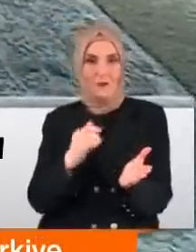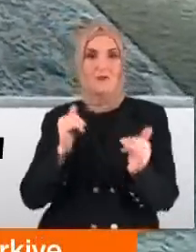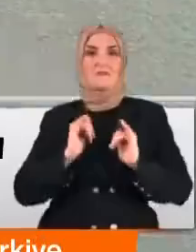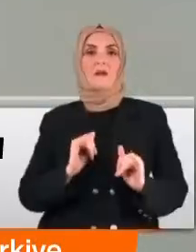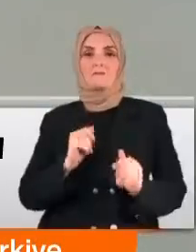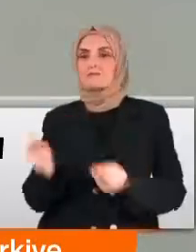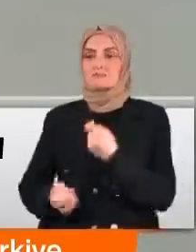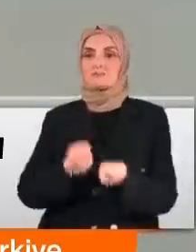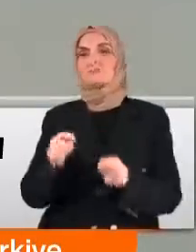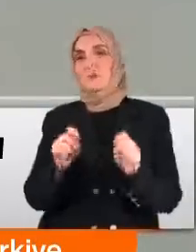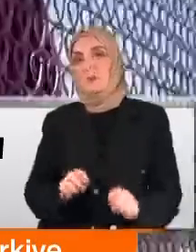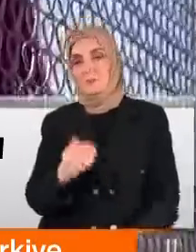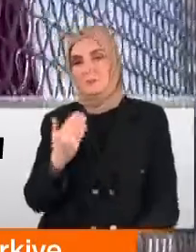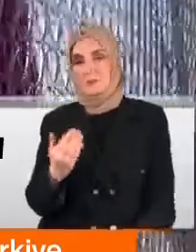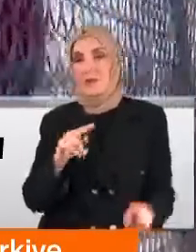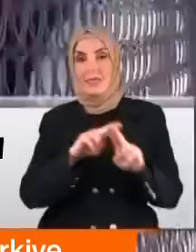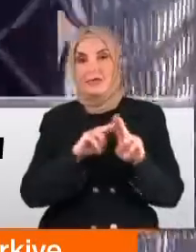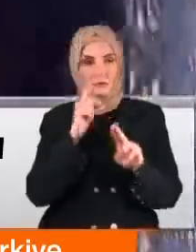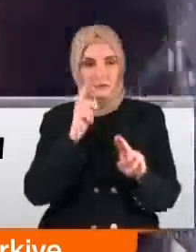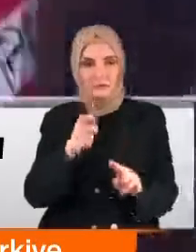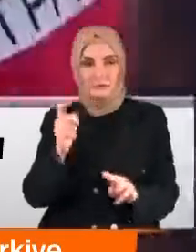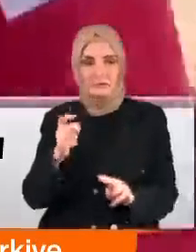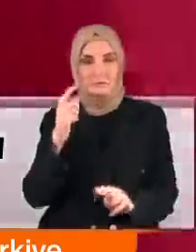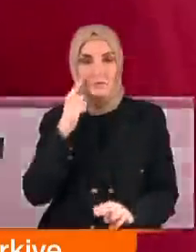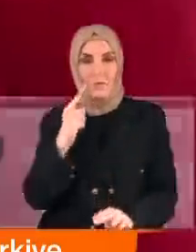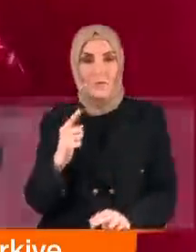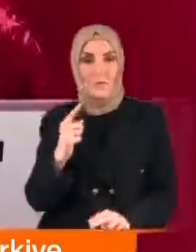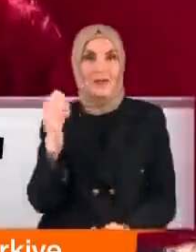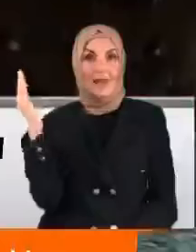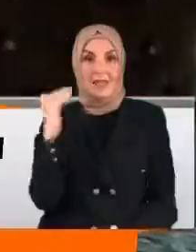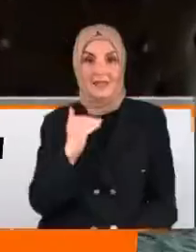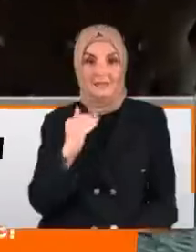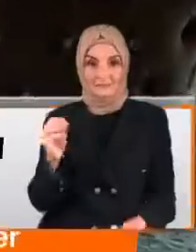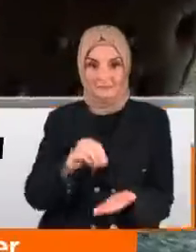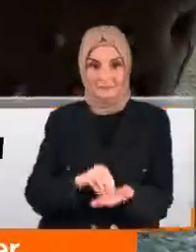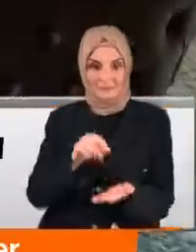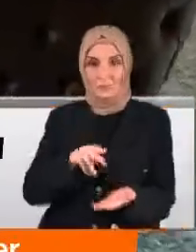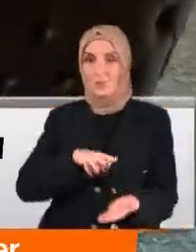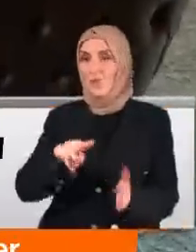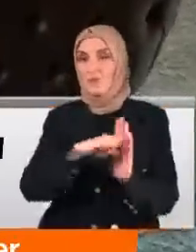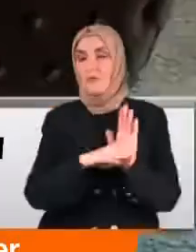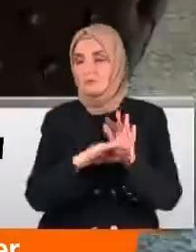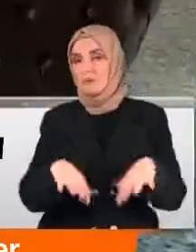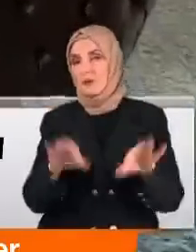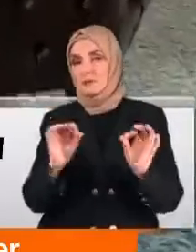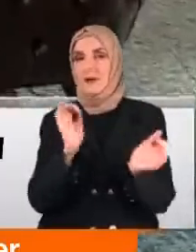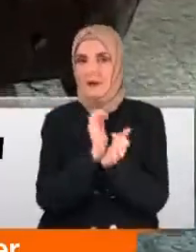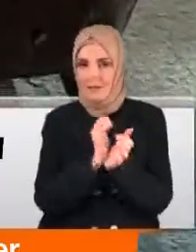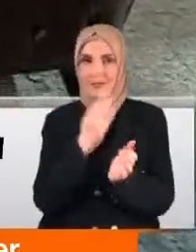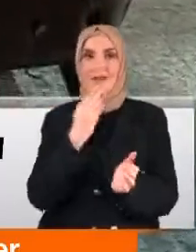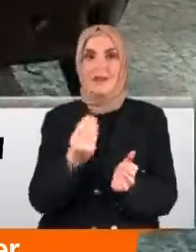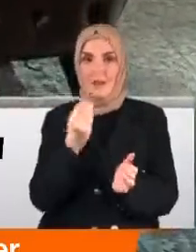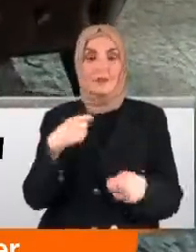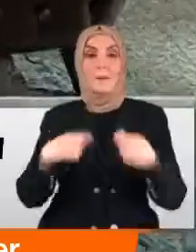hale geldik. Enerji keşiflerinden elde edilen gelir için de yol haritası hazır. Aile ve Gençlik Bankamızın da ne oldu